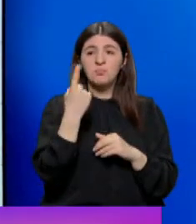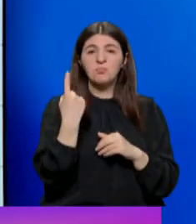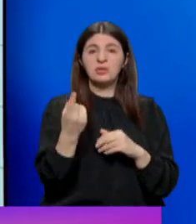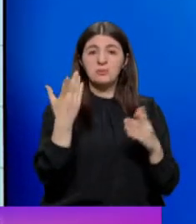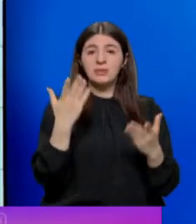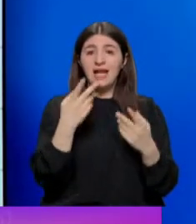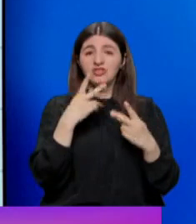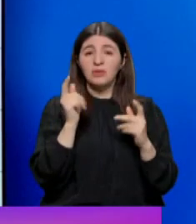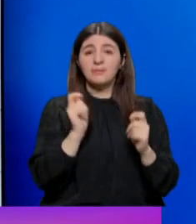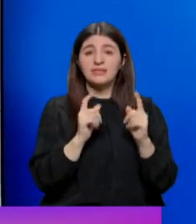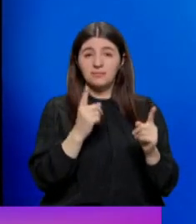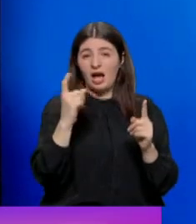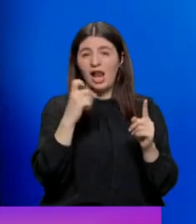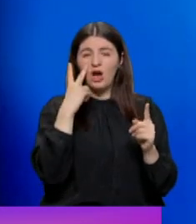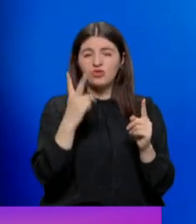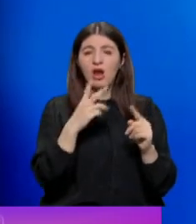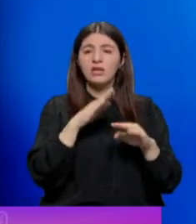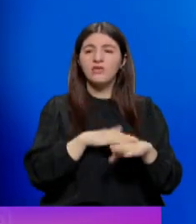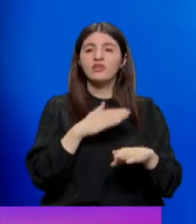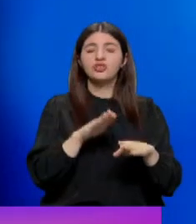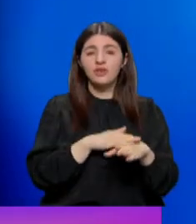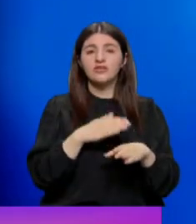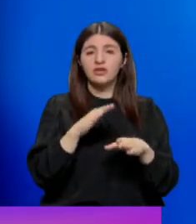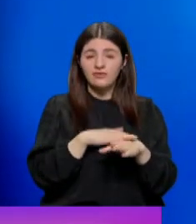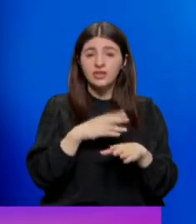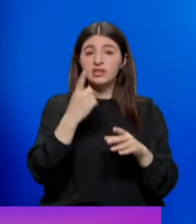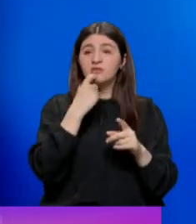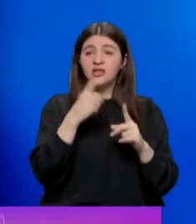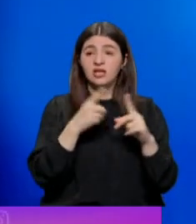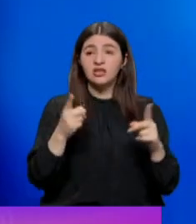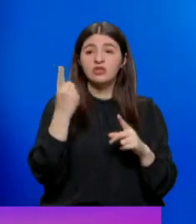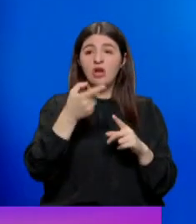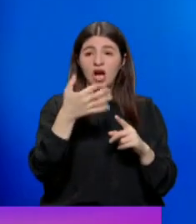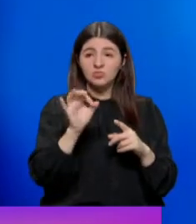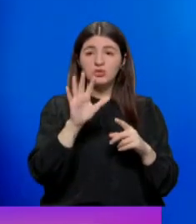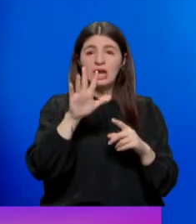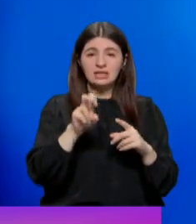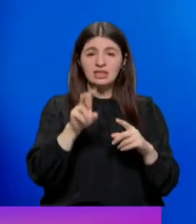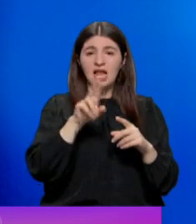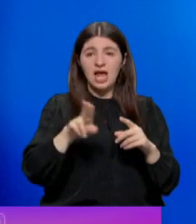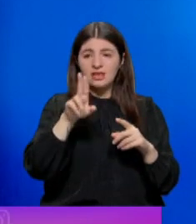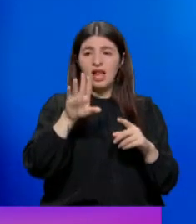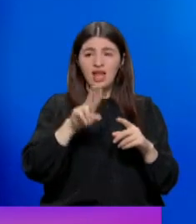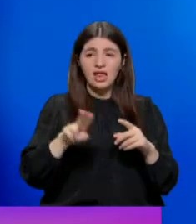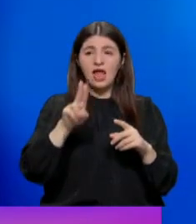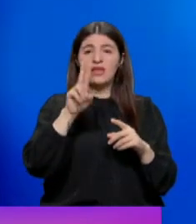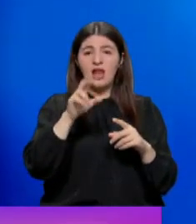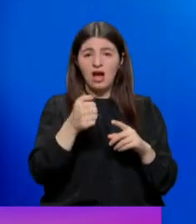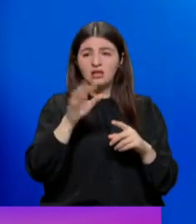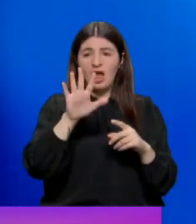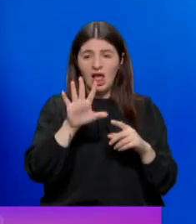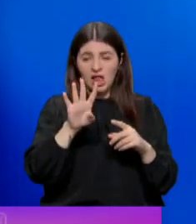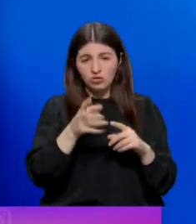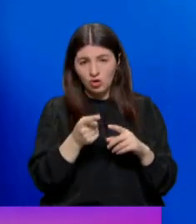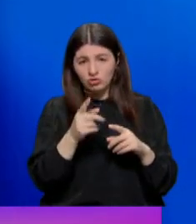%1 bile açıklansa, kademe kademe yıllık enflasyon %60, sonra 58, 57, 57, 56, 54